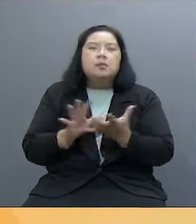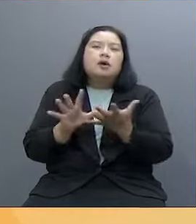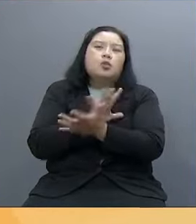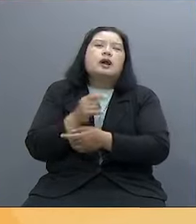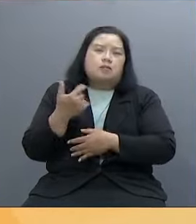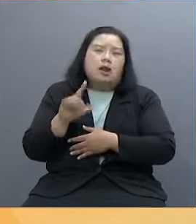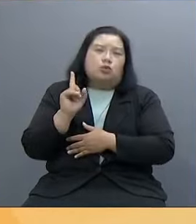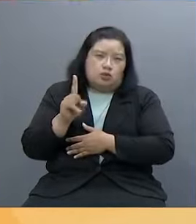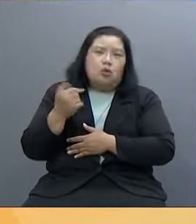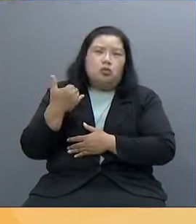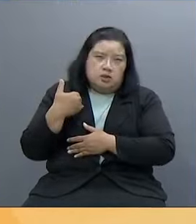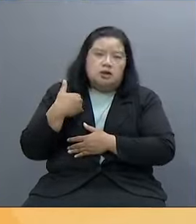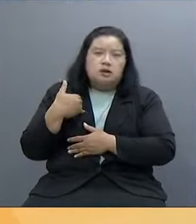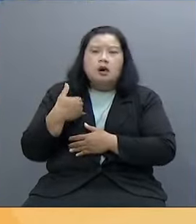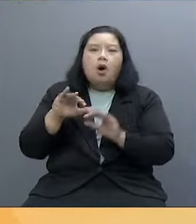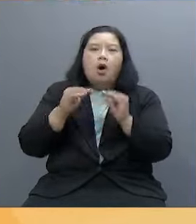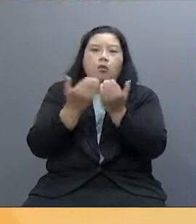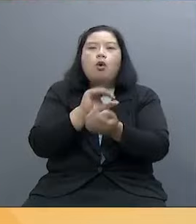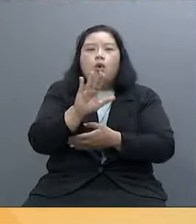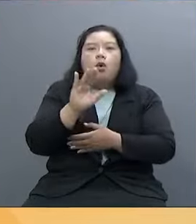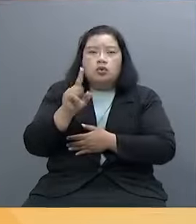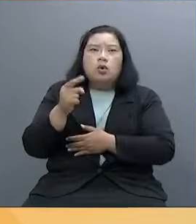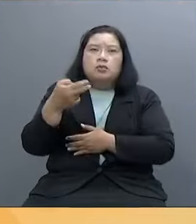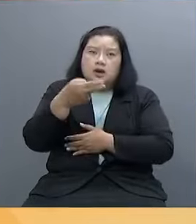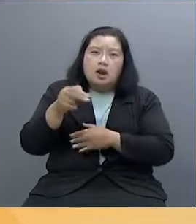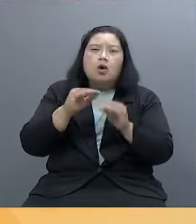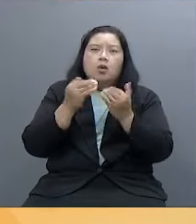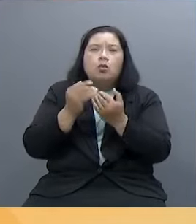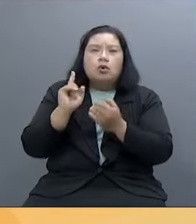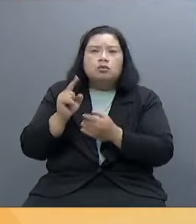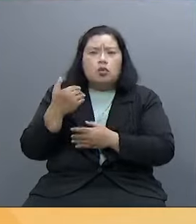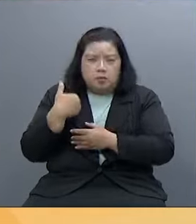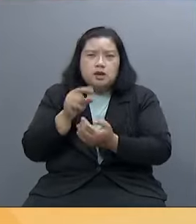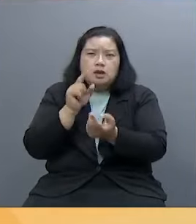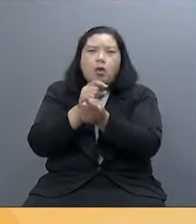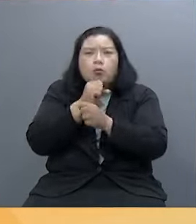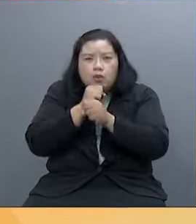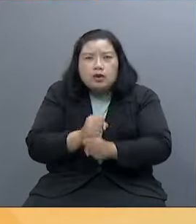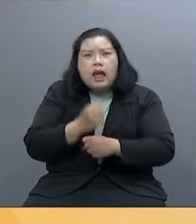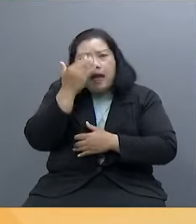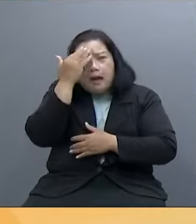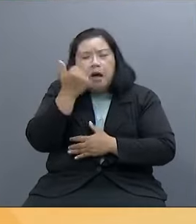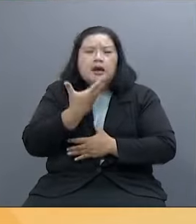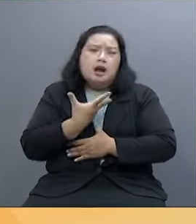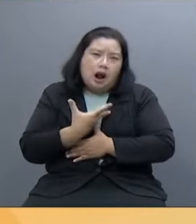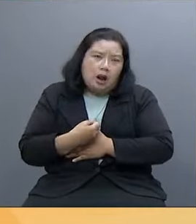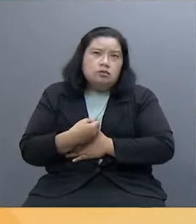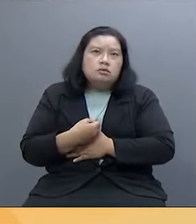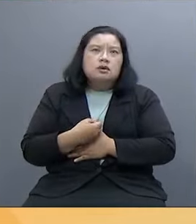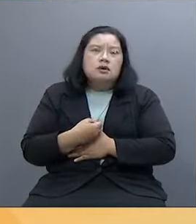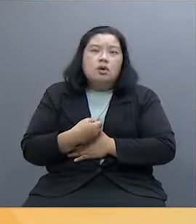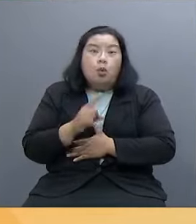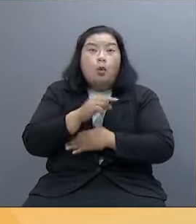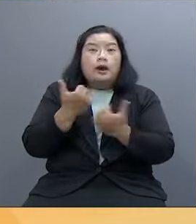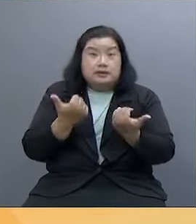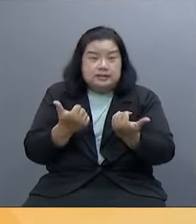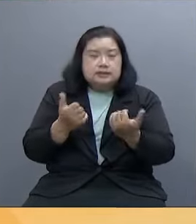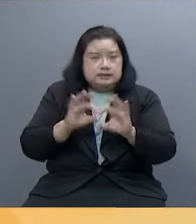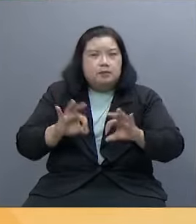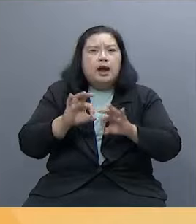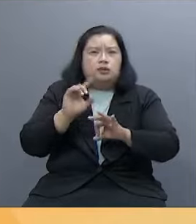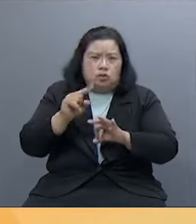นะคะเพราะฉะนั้นถ้าบ้านไหนคือลูกหลานไม่มาเขาจะรู้สึกว่าเขาเหงาไง ใช่คือวันอื่นๆมาก็ดีใจแต่วันพิเศษเห็นคนอื่นมาก็อยากให้มาบ้างนะคะ